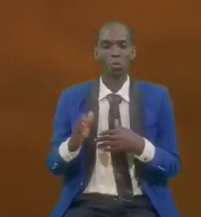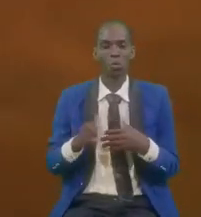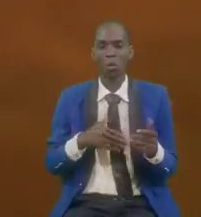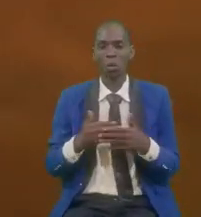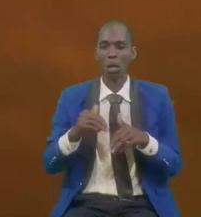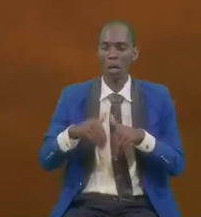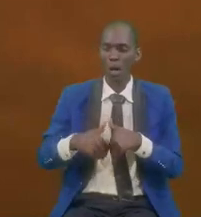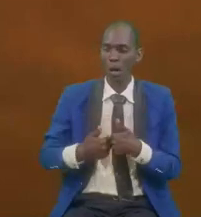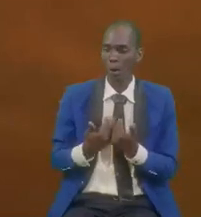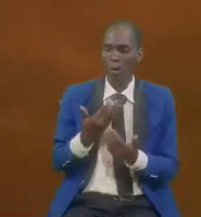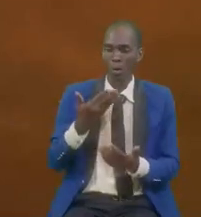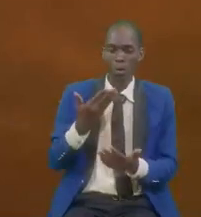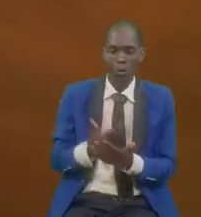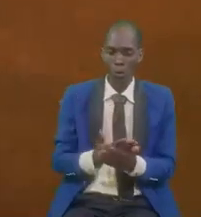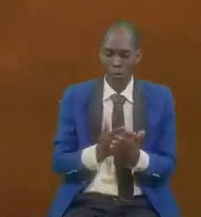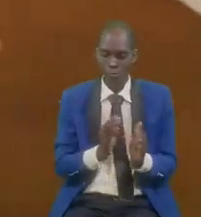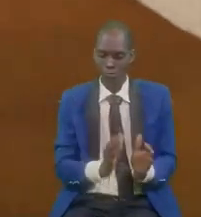aussi bien